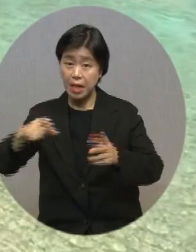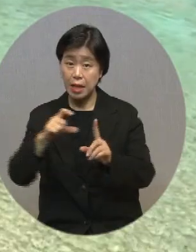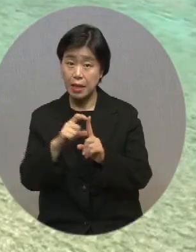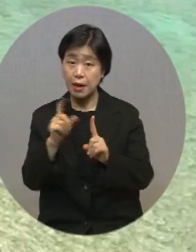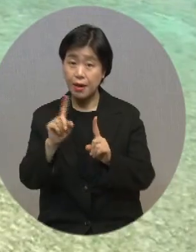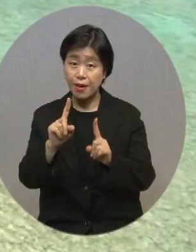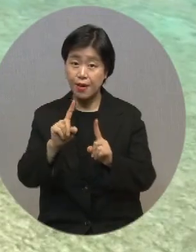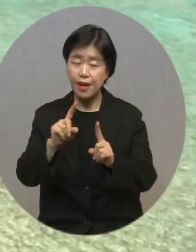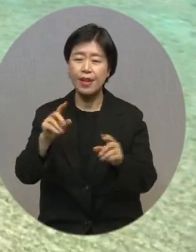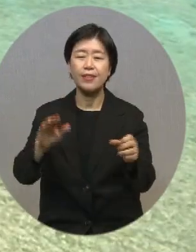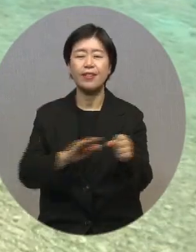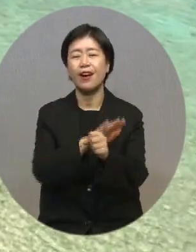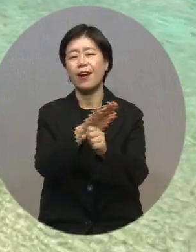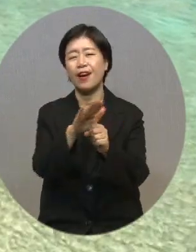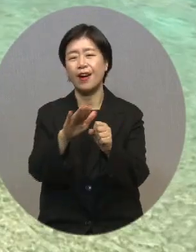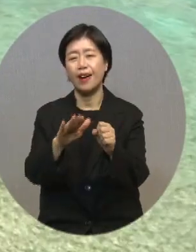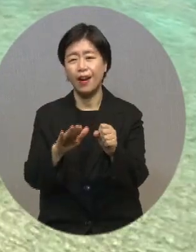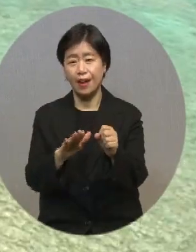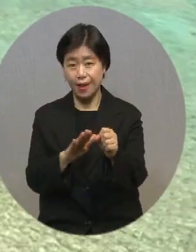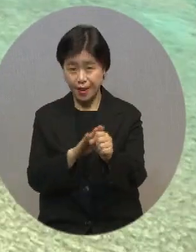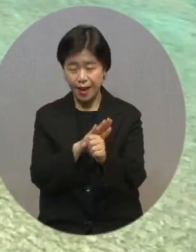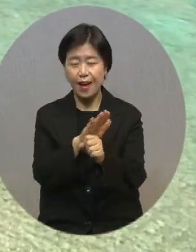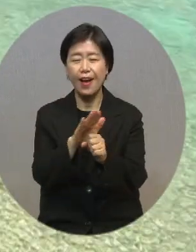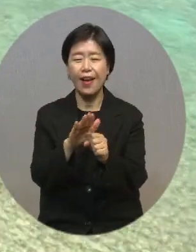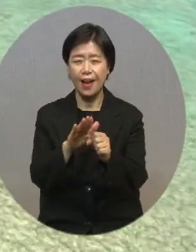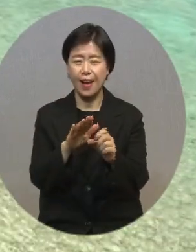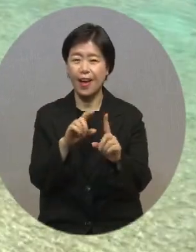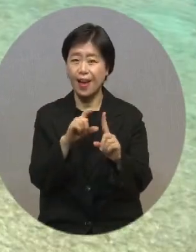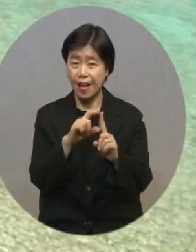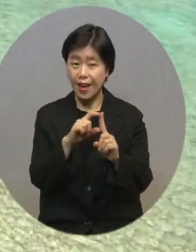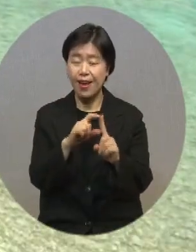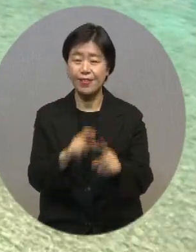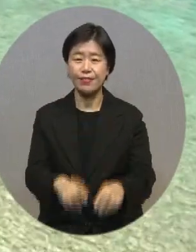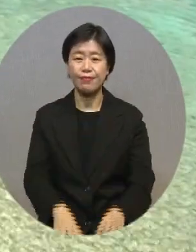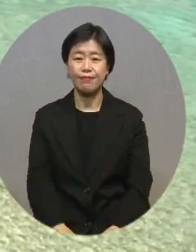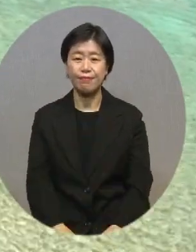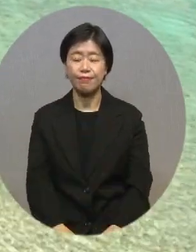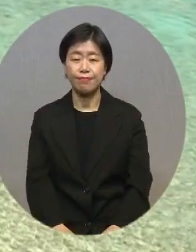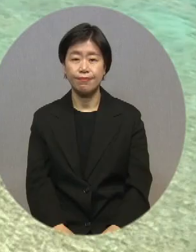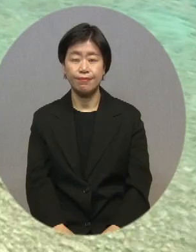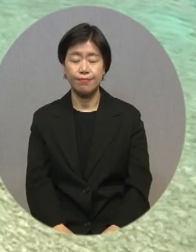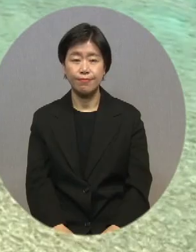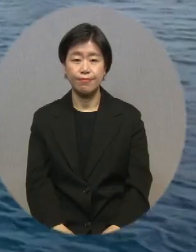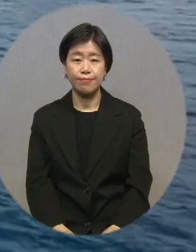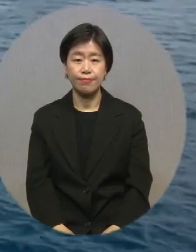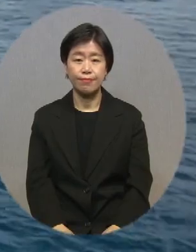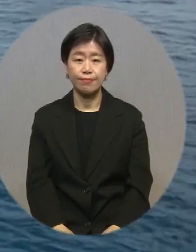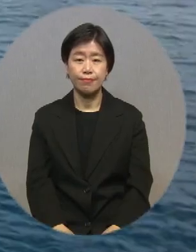사랑이란 두 묵을 삶